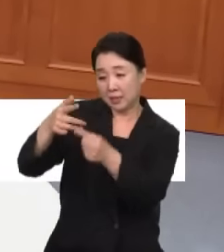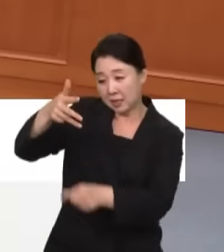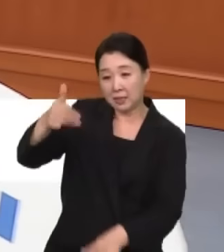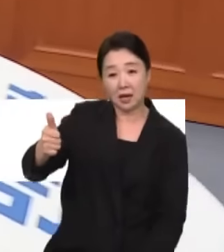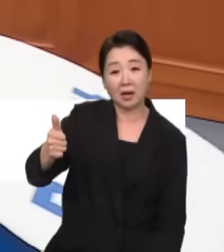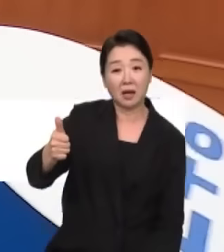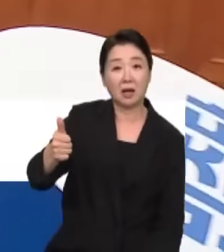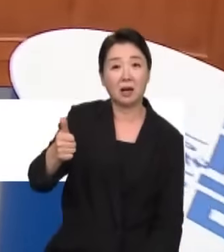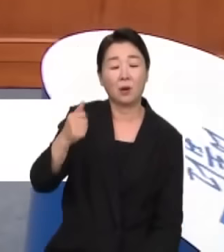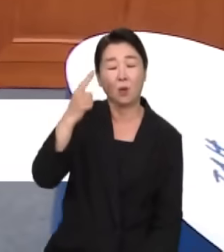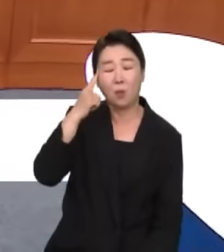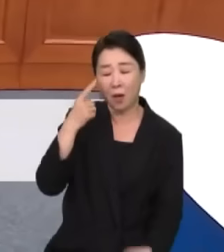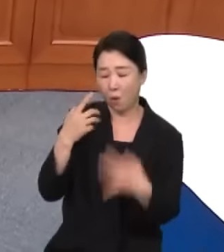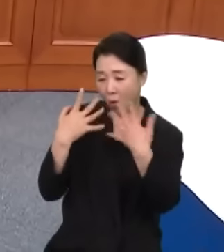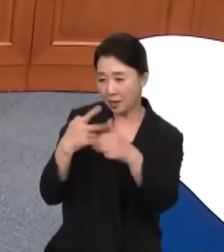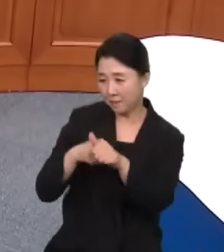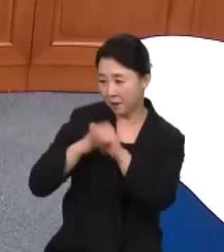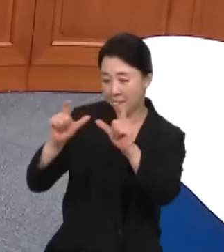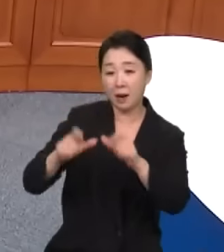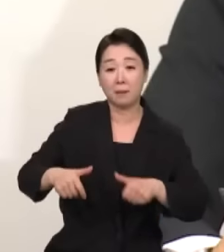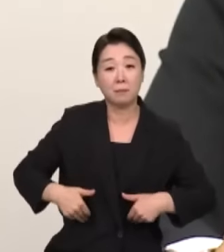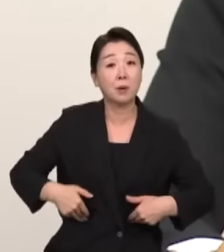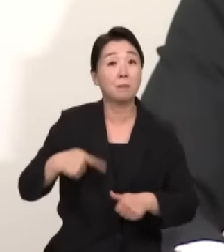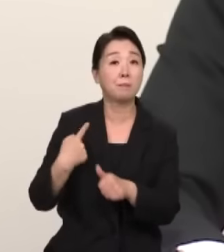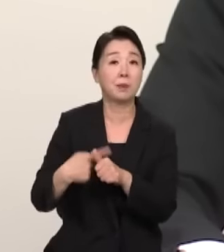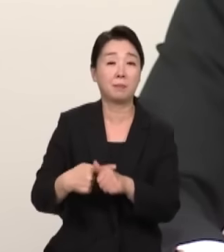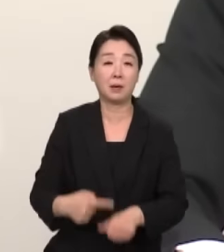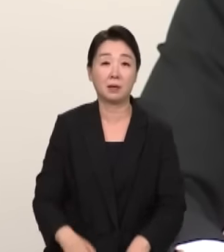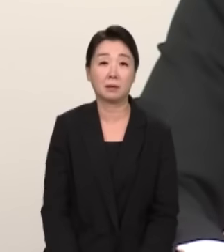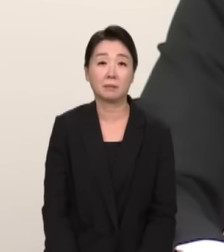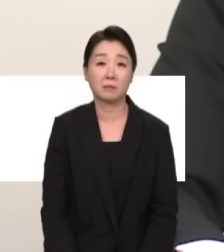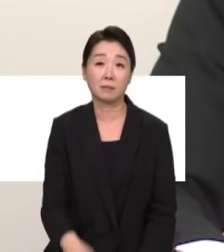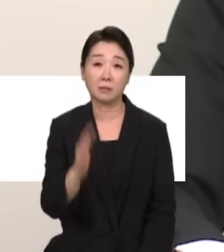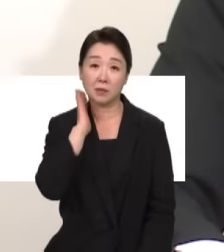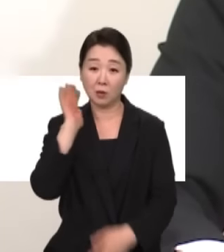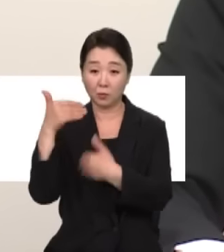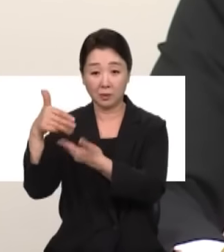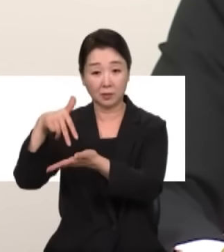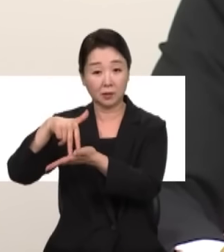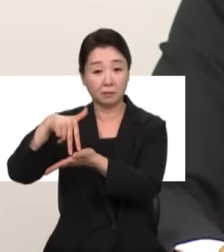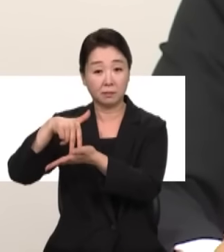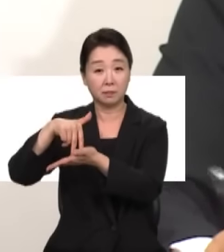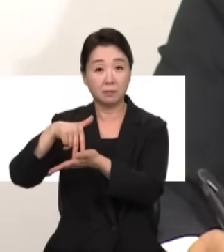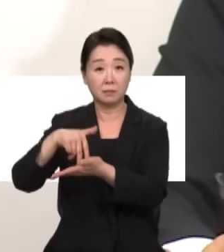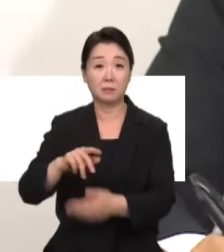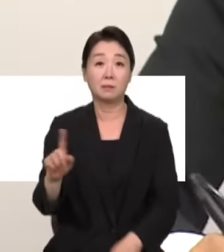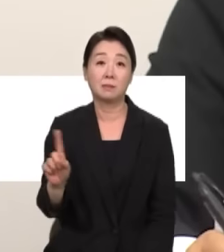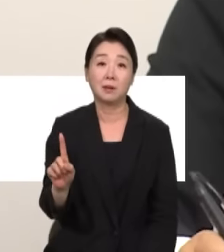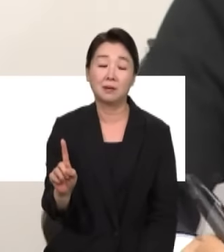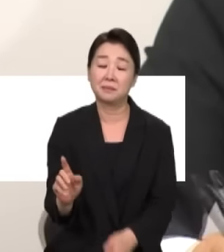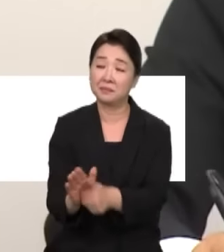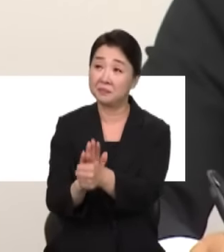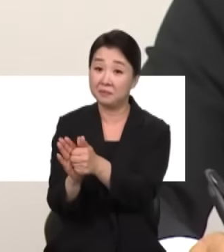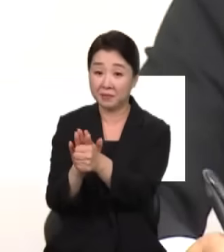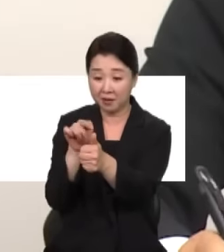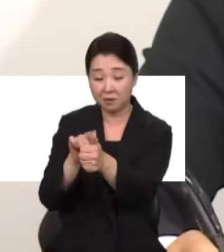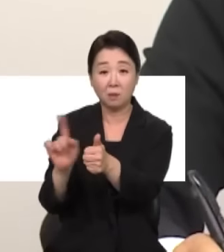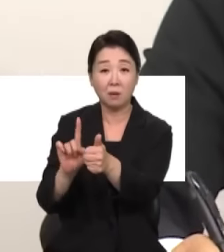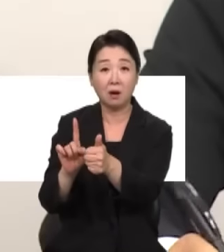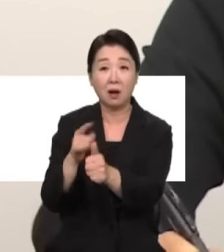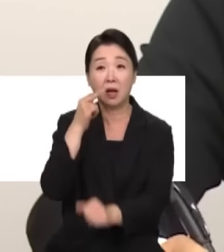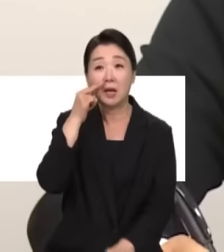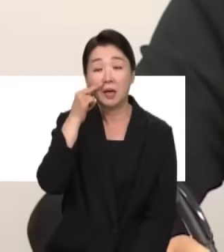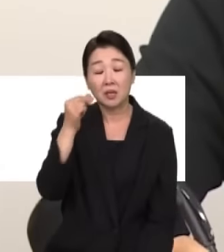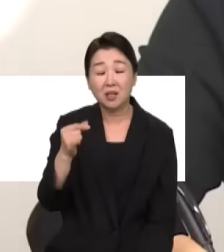즉각적인 엄중한 조치가 필요하다고 비판했습니다. 대통령실에서 배려해야 될 것은 대일본